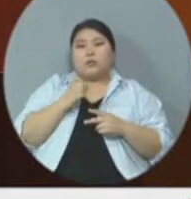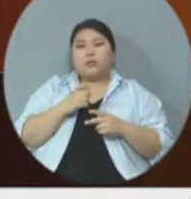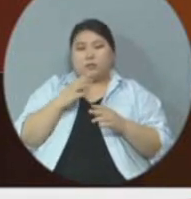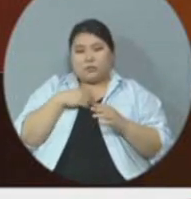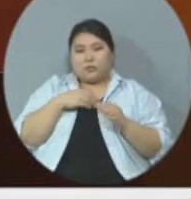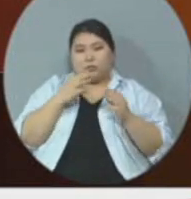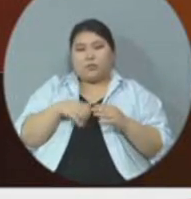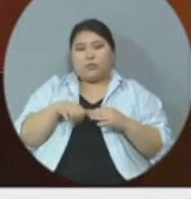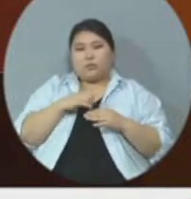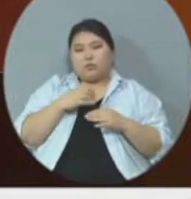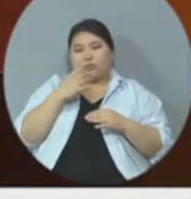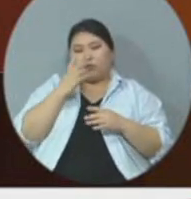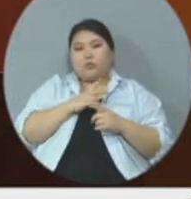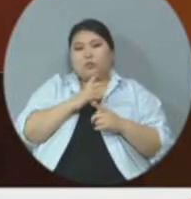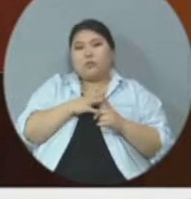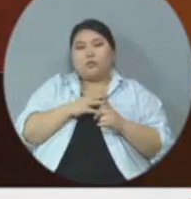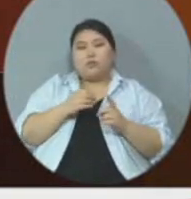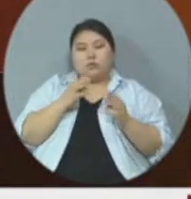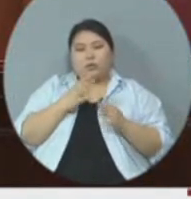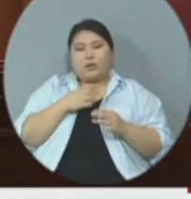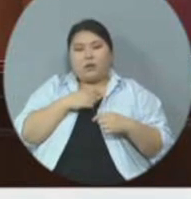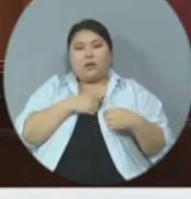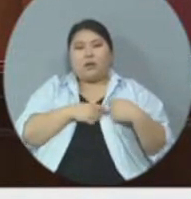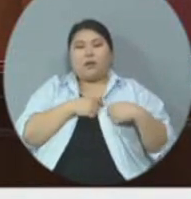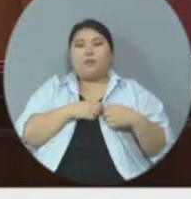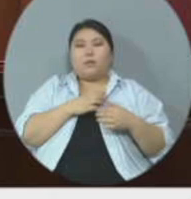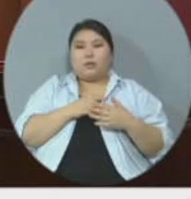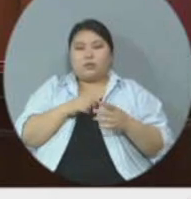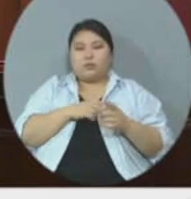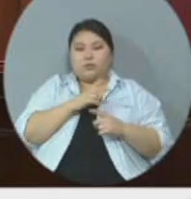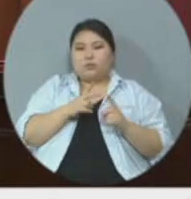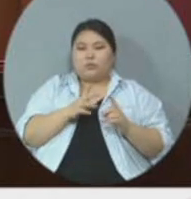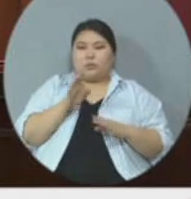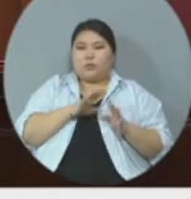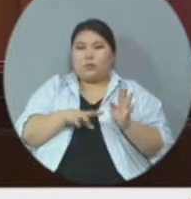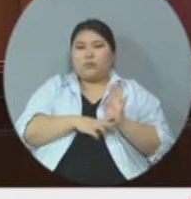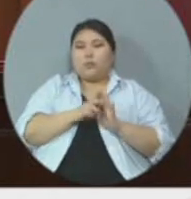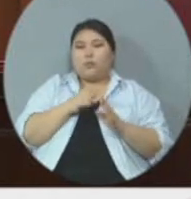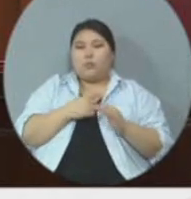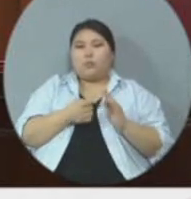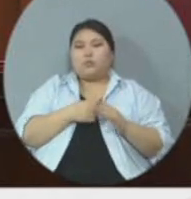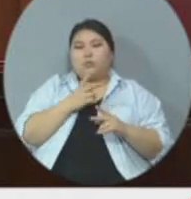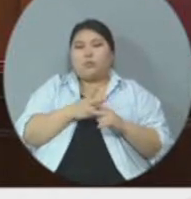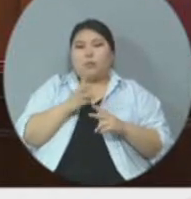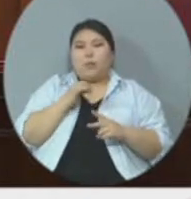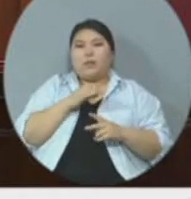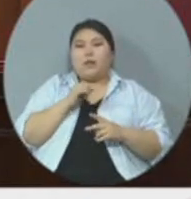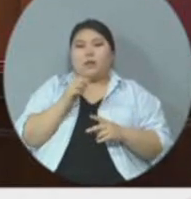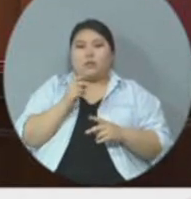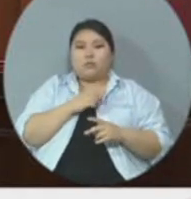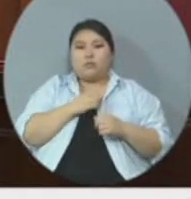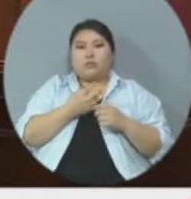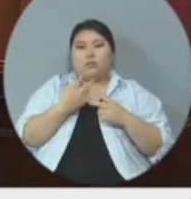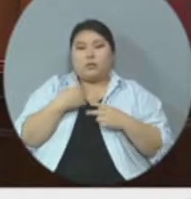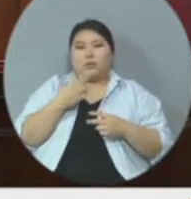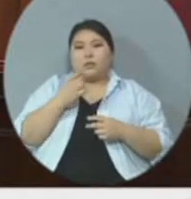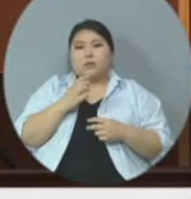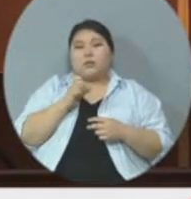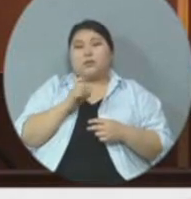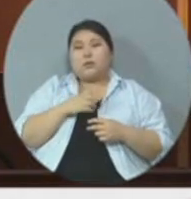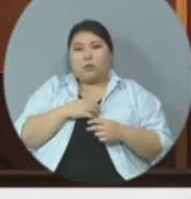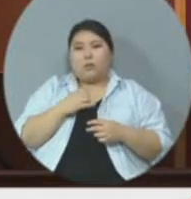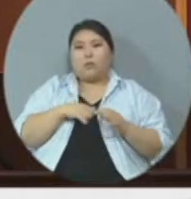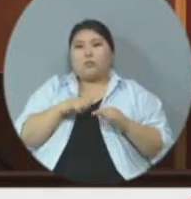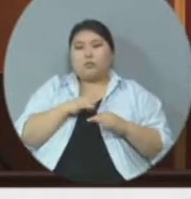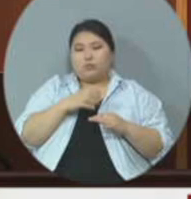төрийн нөлөөллөөр шийдсэн гэх хардлага бий болсон юм. Энэ нөхцөл байдлаас үүдээд үндсэн хуулийн манаачийн үүр гүйцэтгэдэг цэц нь улс төрийн